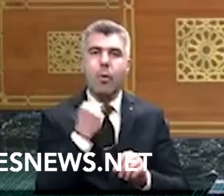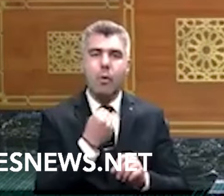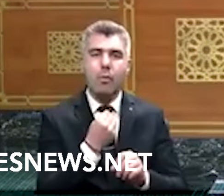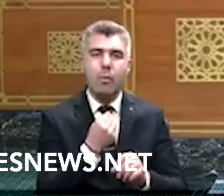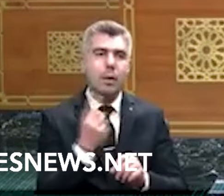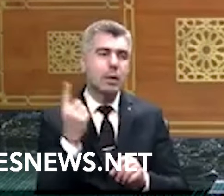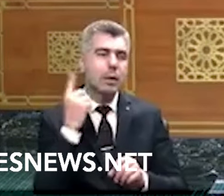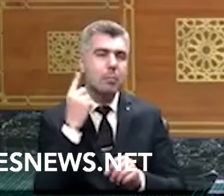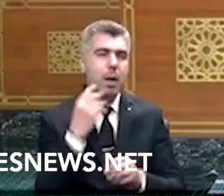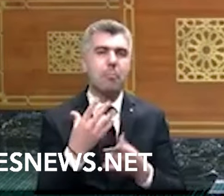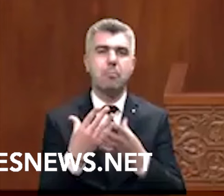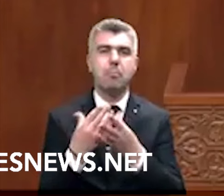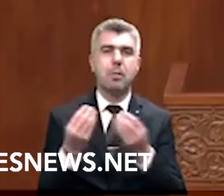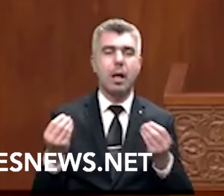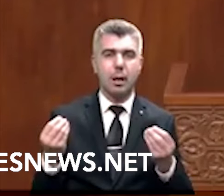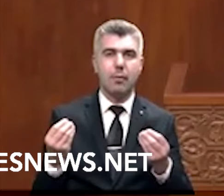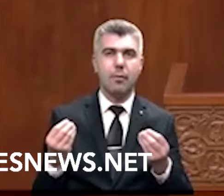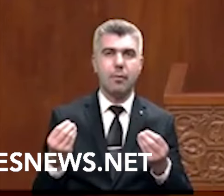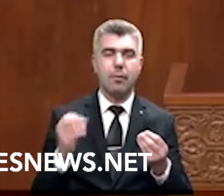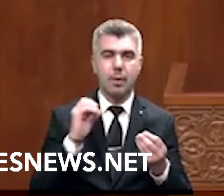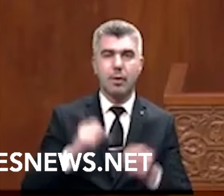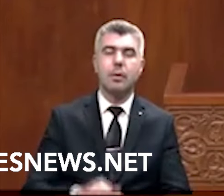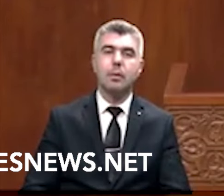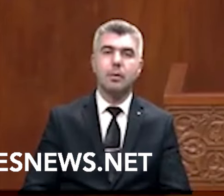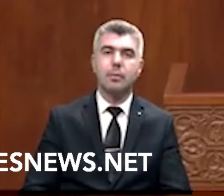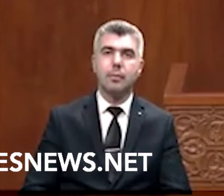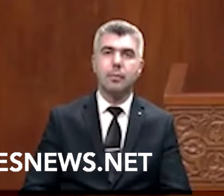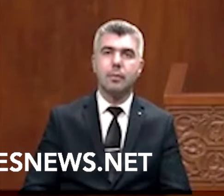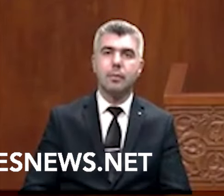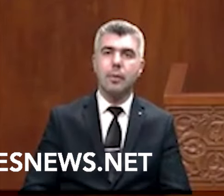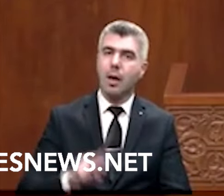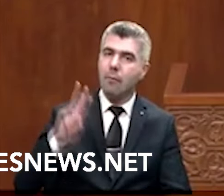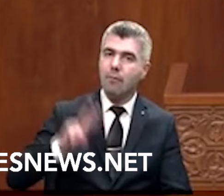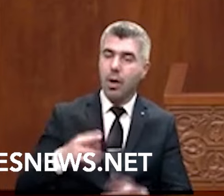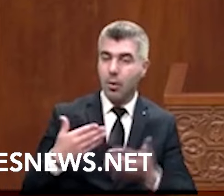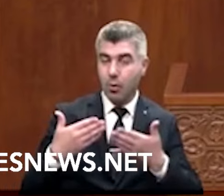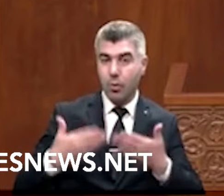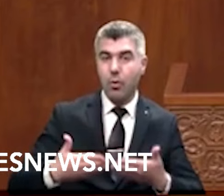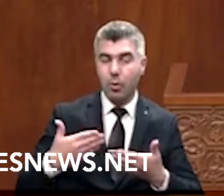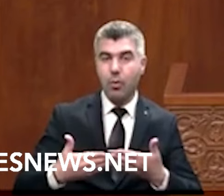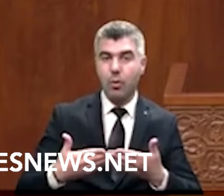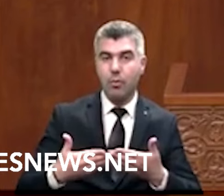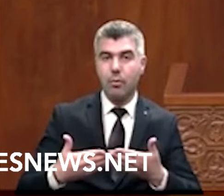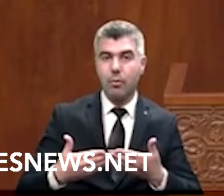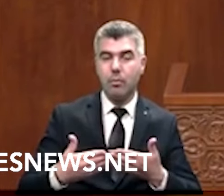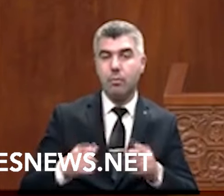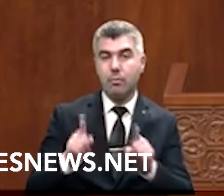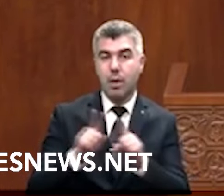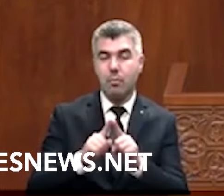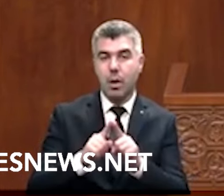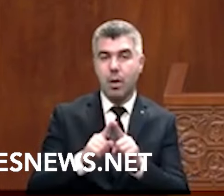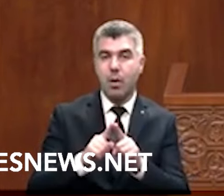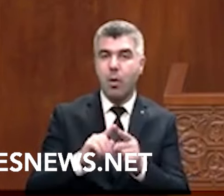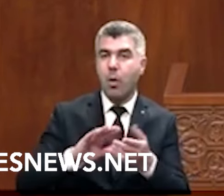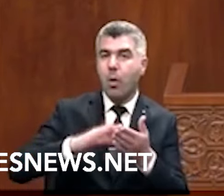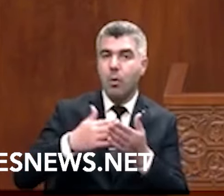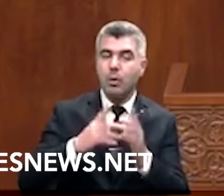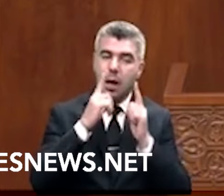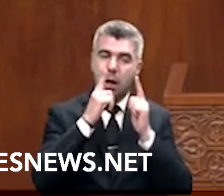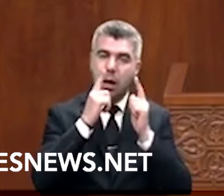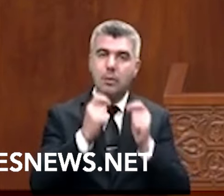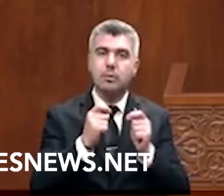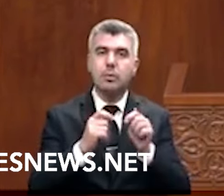نسمعها من طرف بعينه دون غيره يؤكد انه يعيش حاله شروط شديد عن المشهد